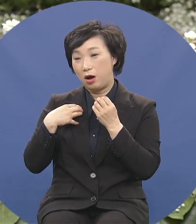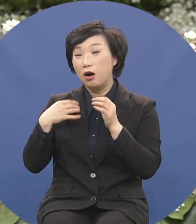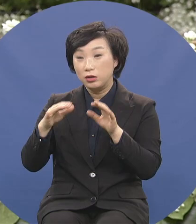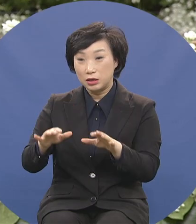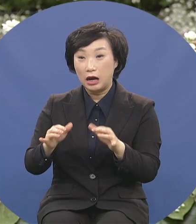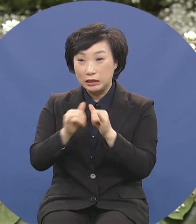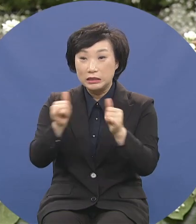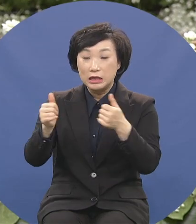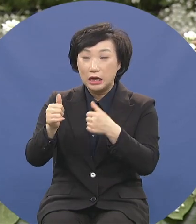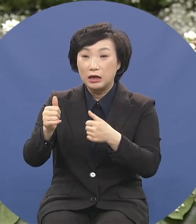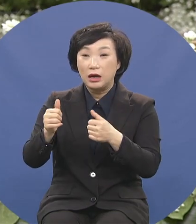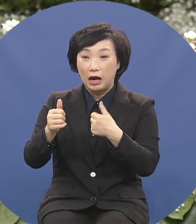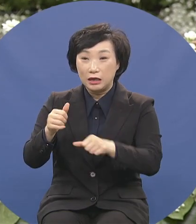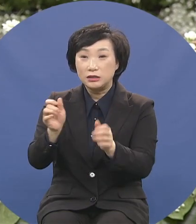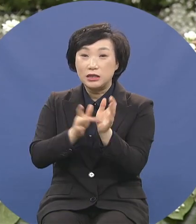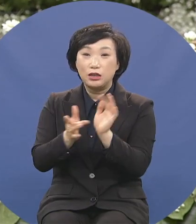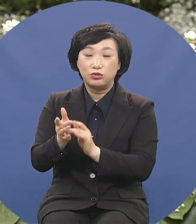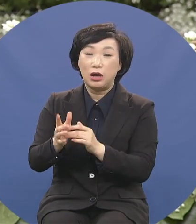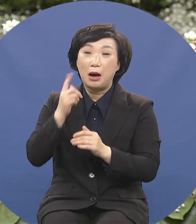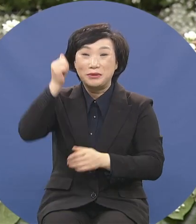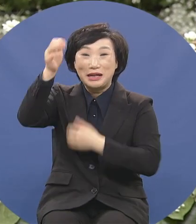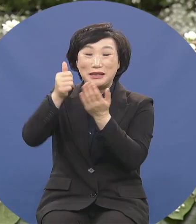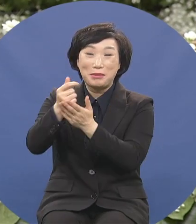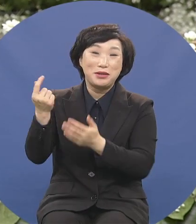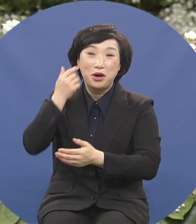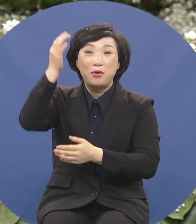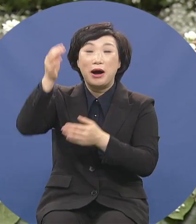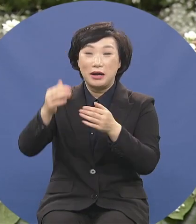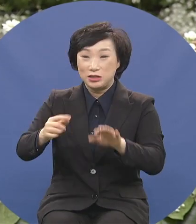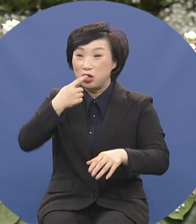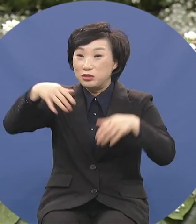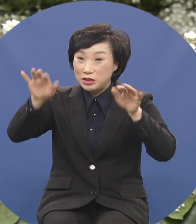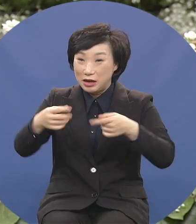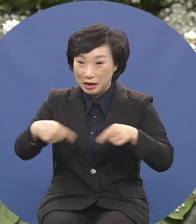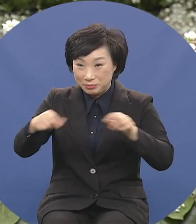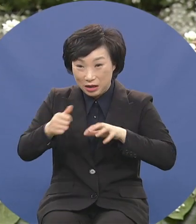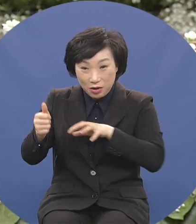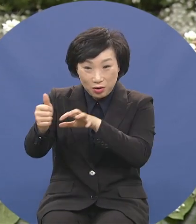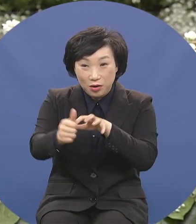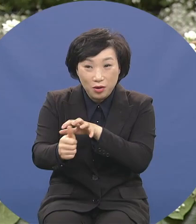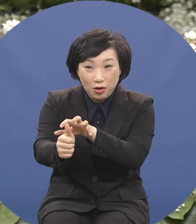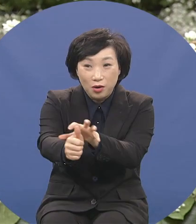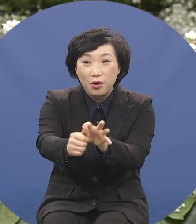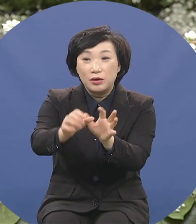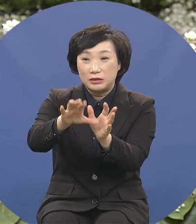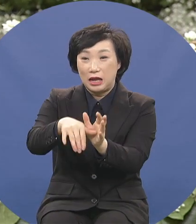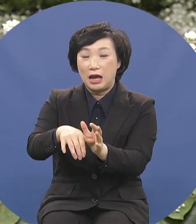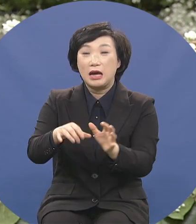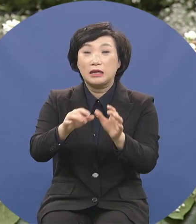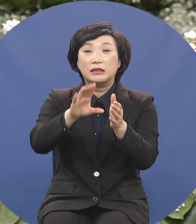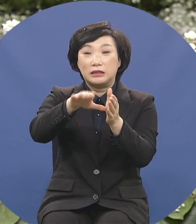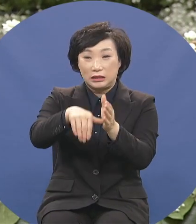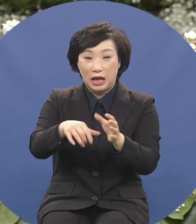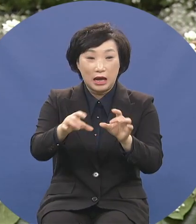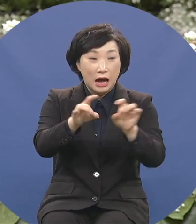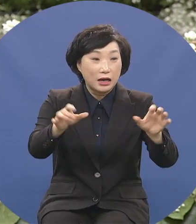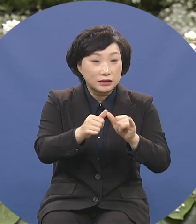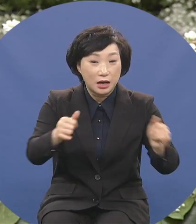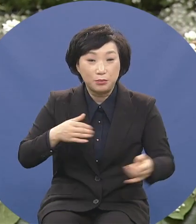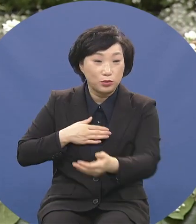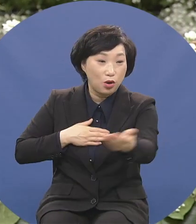임자가 아버지 영광으로 그 천사들과 함께 오리니 그때 각